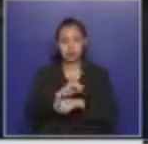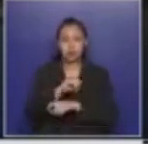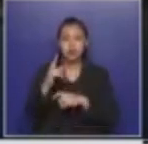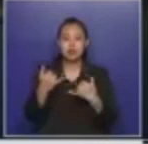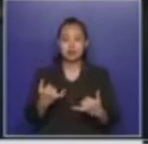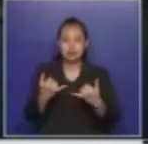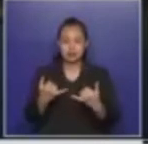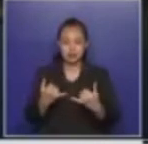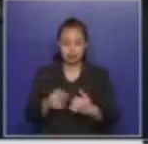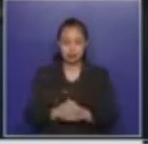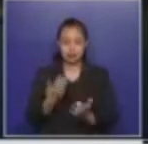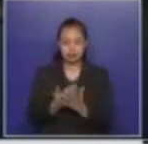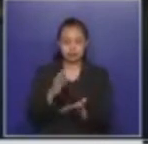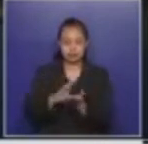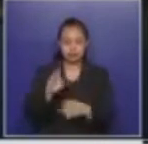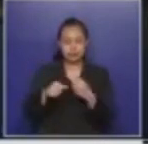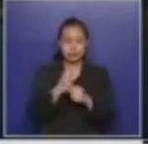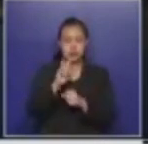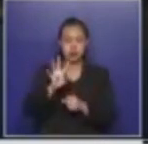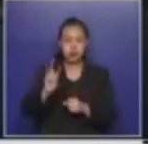ก็ดีนะครับที่จะมีเกิดต่อไปจะทำยังไงก็นั้นผมจึงอธิปรายนะครับว่าวันนี้นะครับว่างบประมาณปี6 4